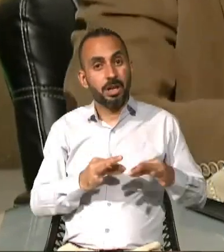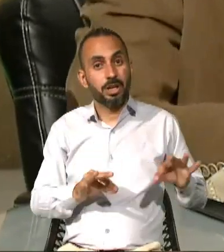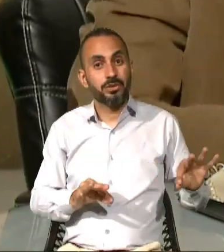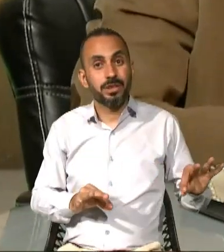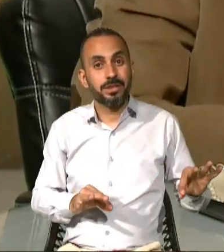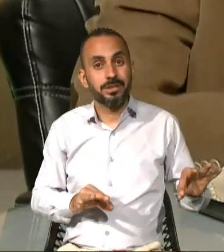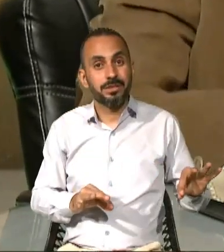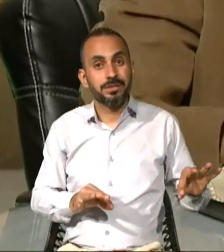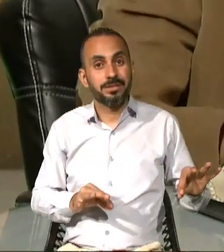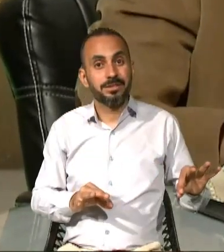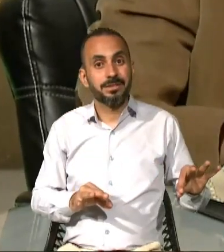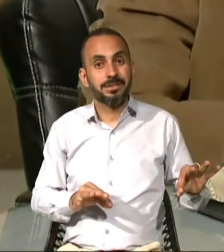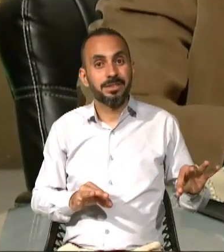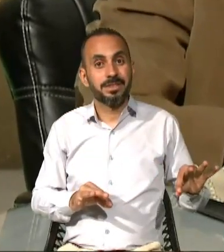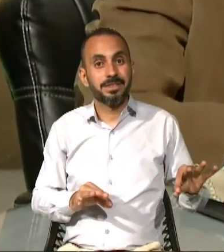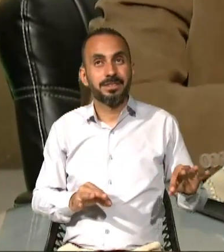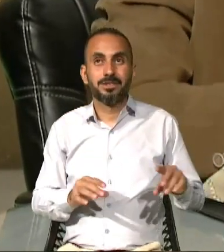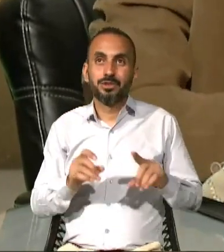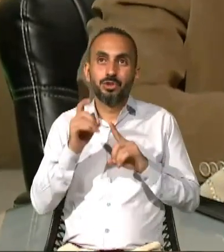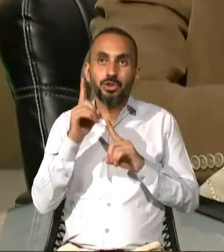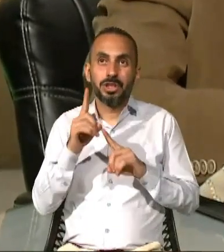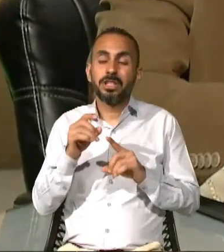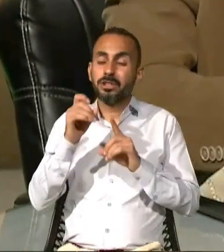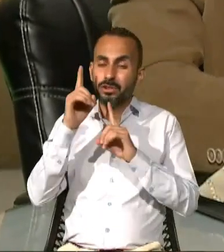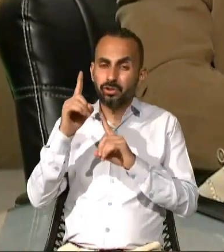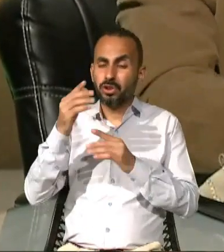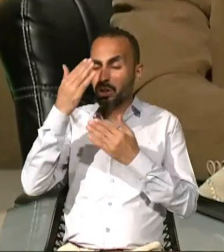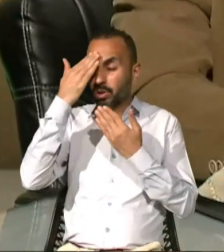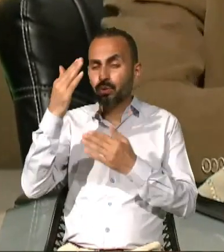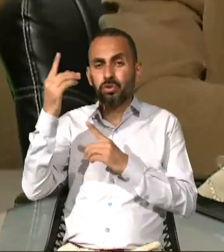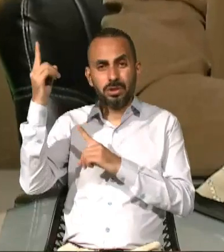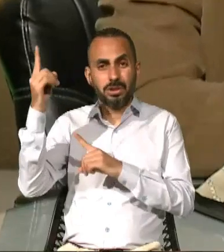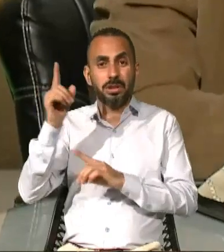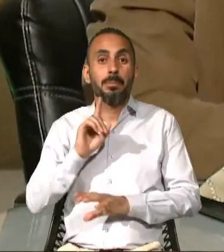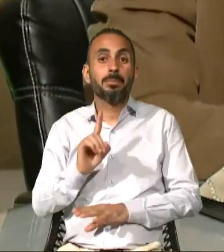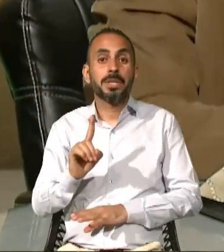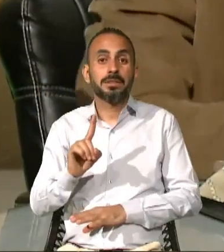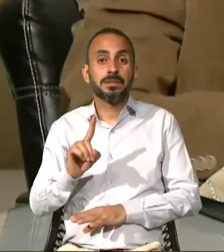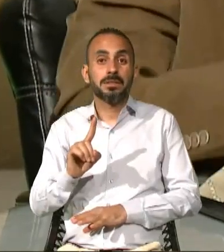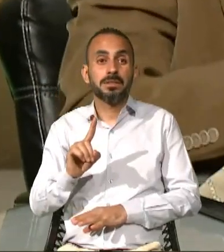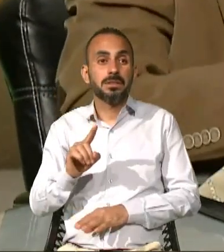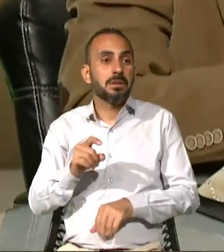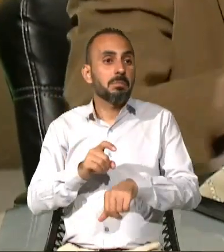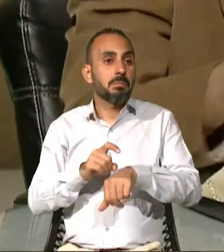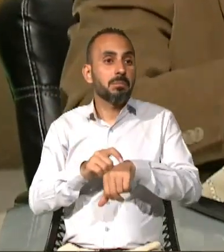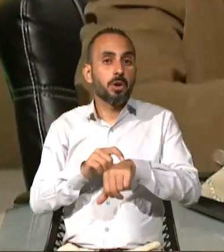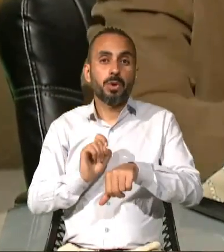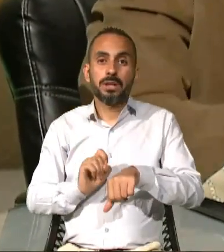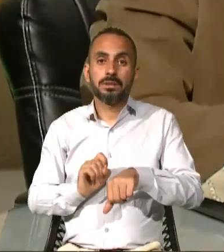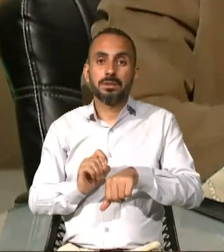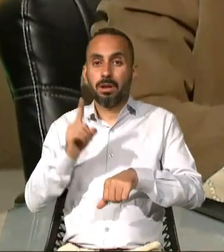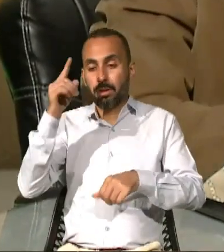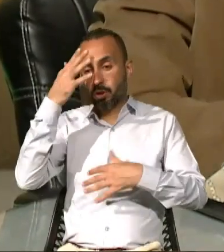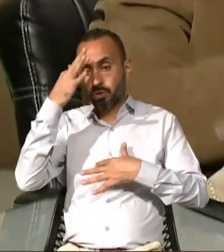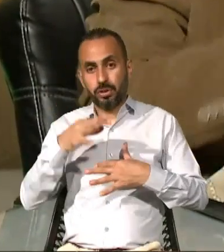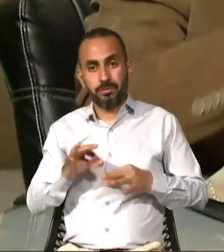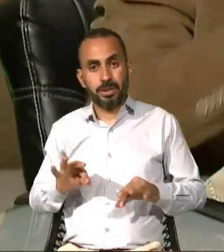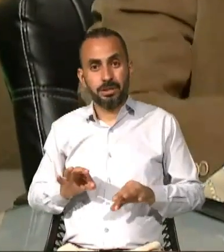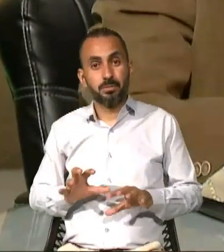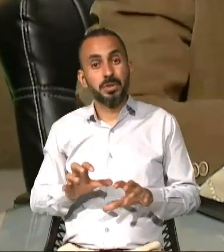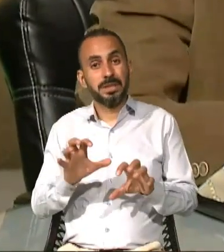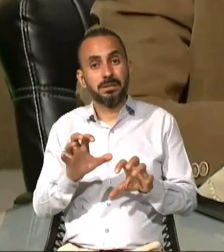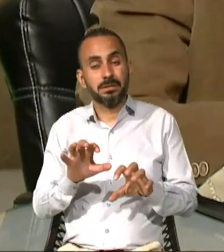شكرا لمجاملتك الجميله، بس الحقيقه هيجي وقت والحياه تنتهي. فدي النجاه المؤقته، لكن في نجاه دايمه،